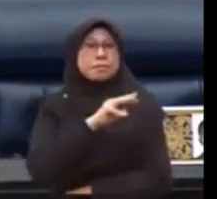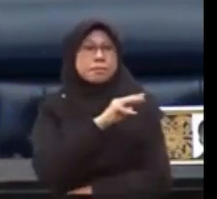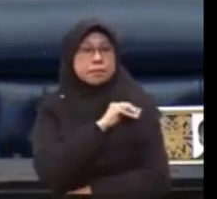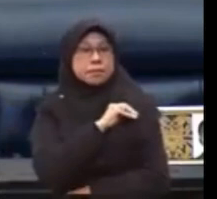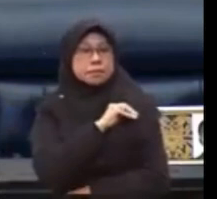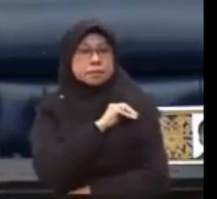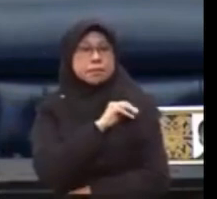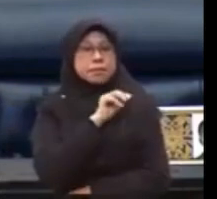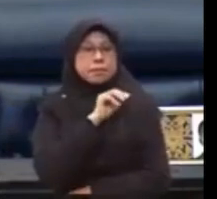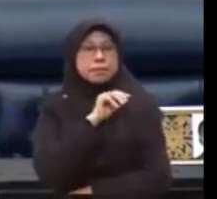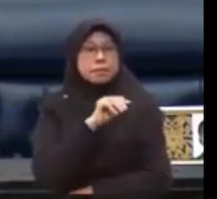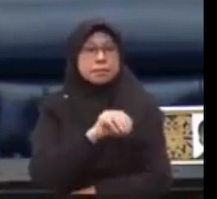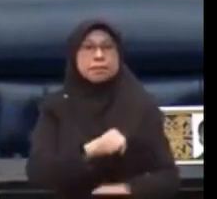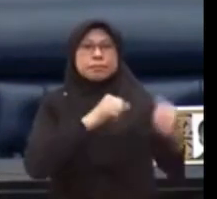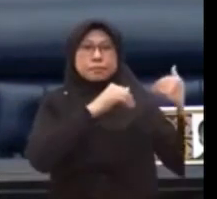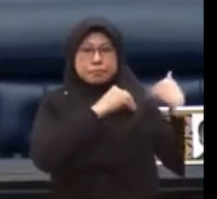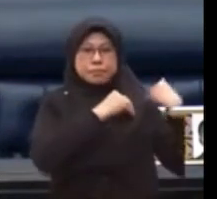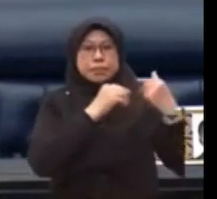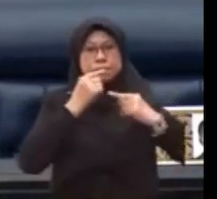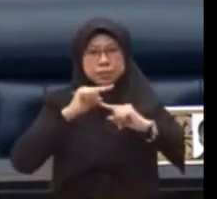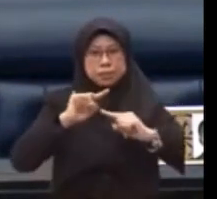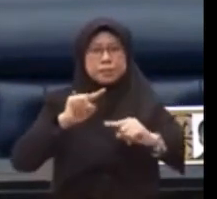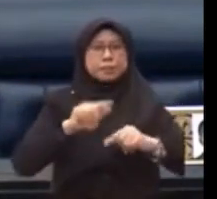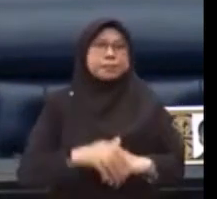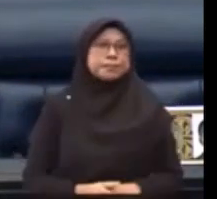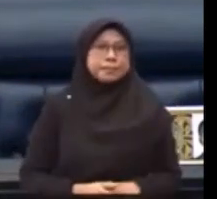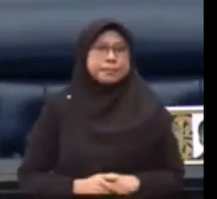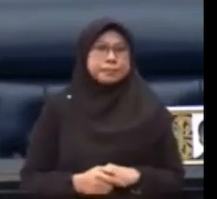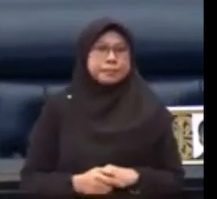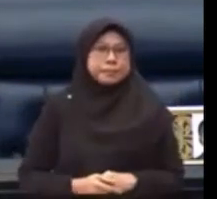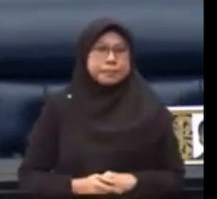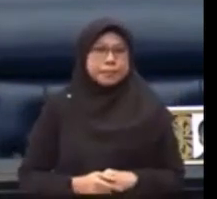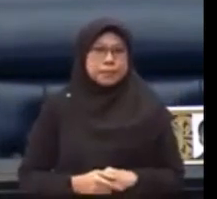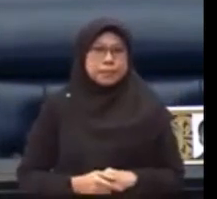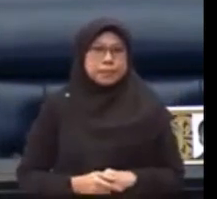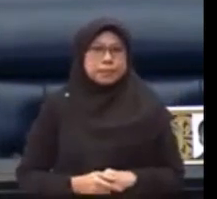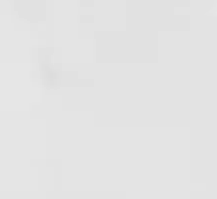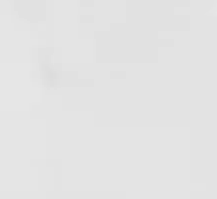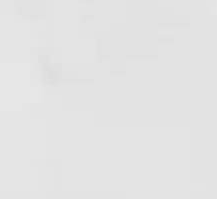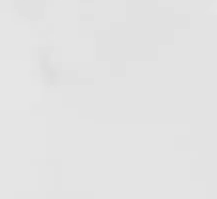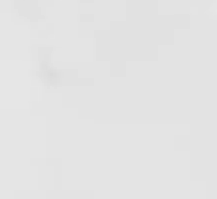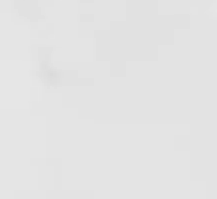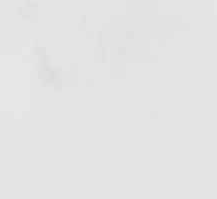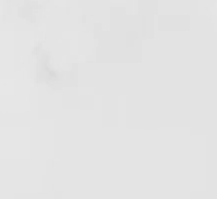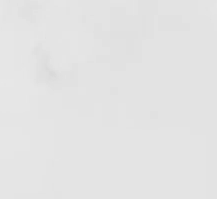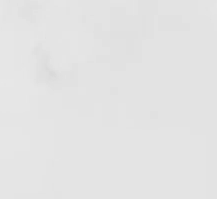akan menjawab apabila tiba masanya penggulungan diadakan.